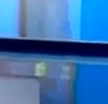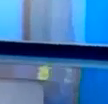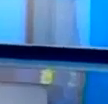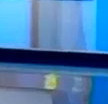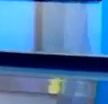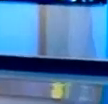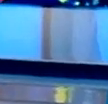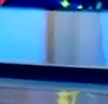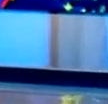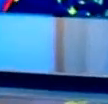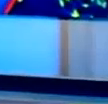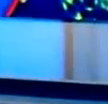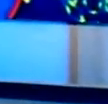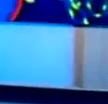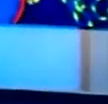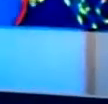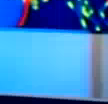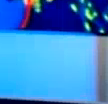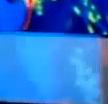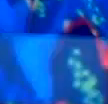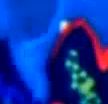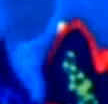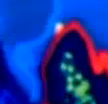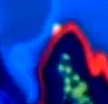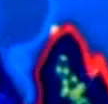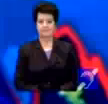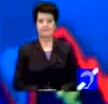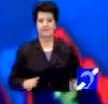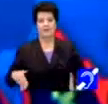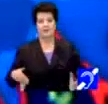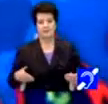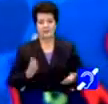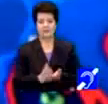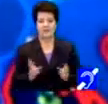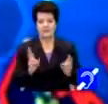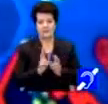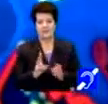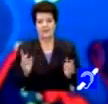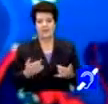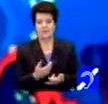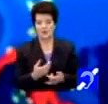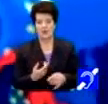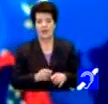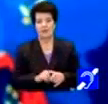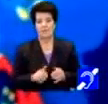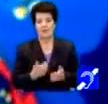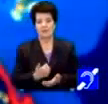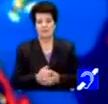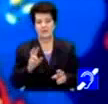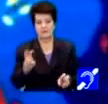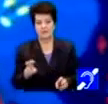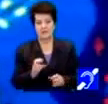Victoria Colesnic vă prezintă Telejurnalul. Bună seara și bine v-am regăsit la Telejurnal. Iată principalele subiecte